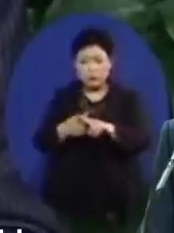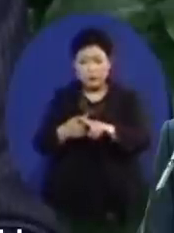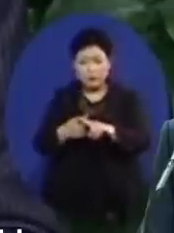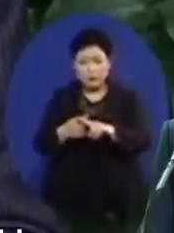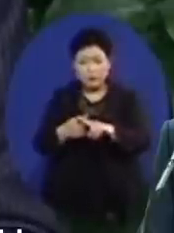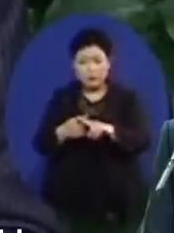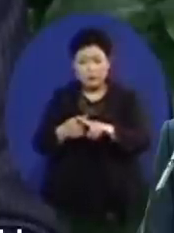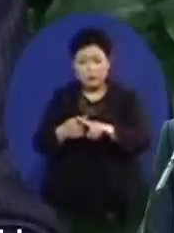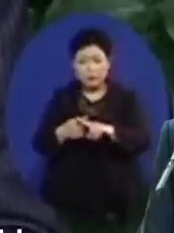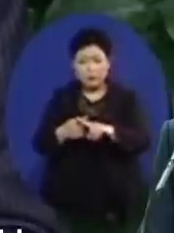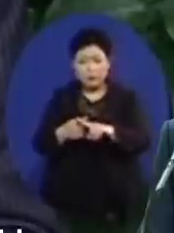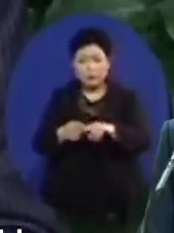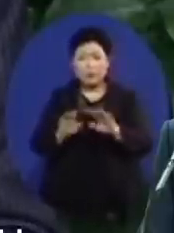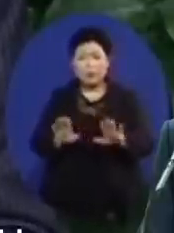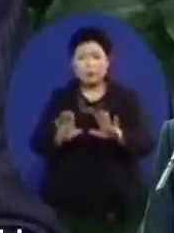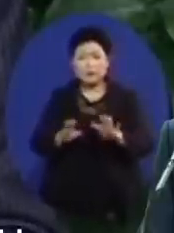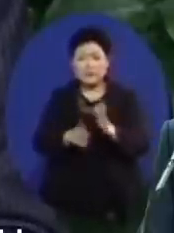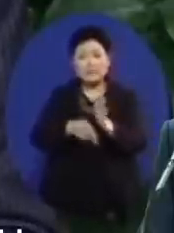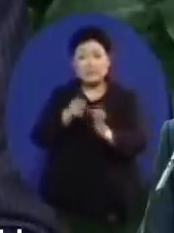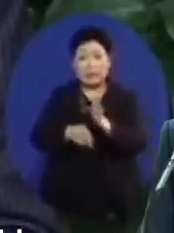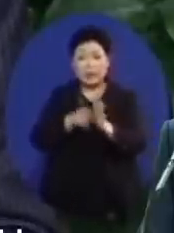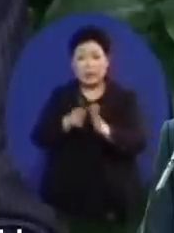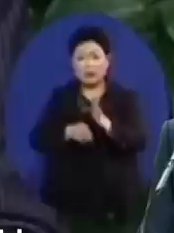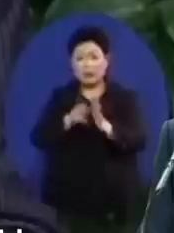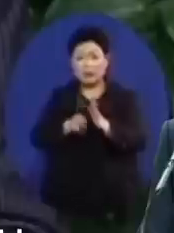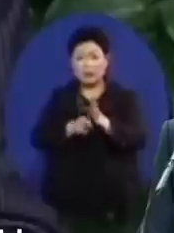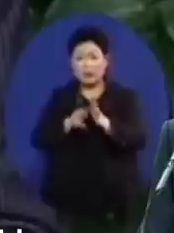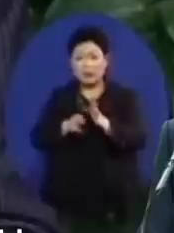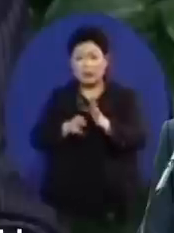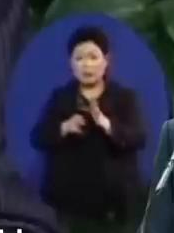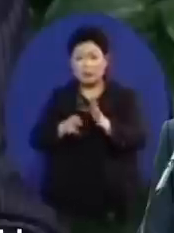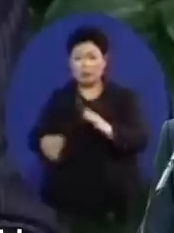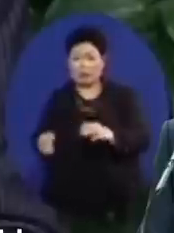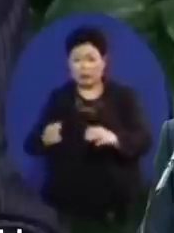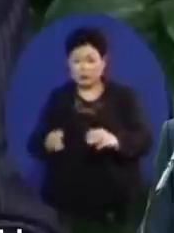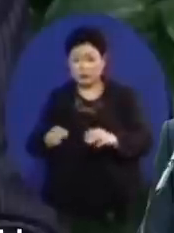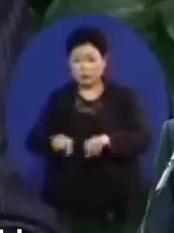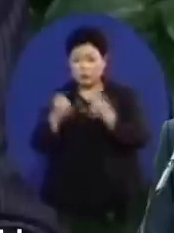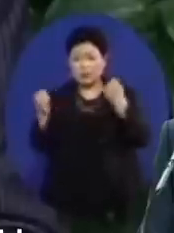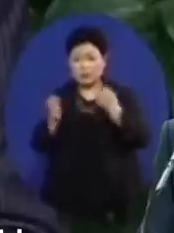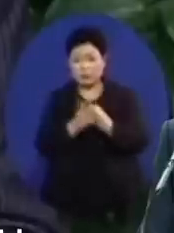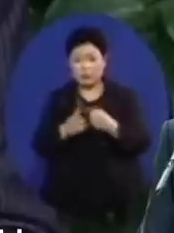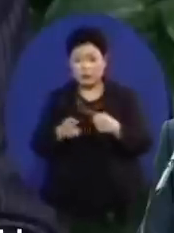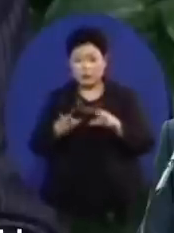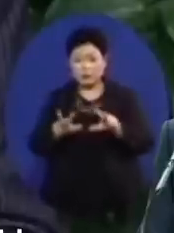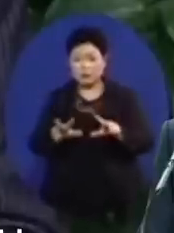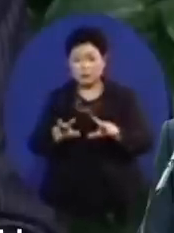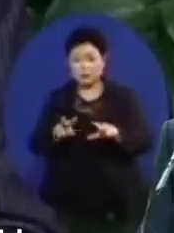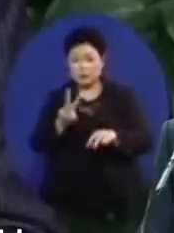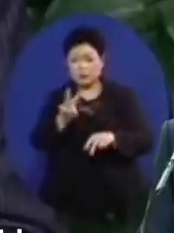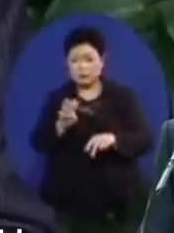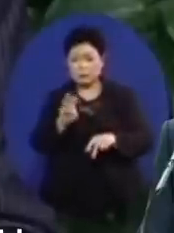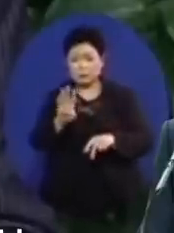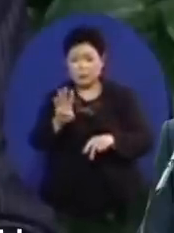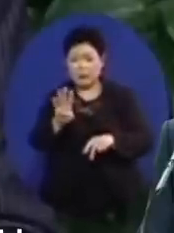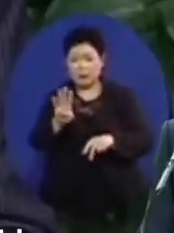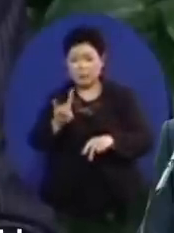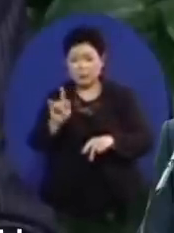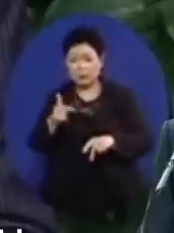와서 서면서 오늘 기차가 엔진이 고장이 나서 더 이상 못 가니까 여기에서 33가로 갈 사람